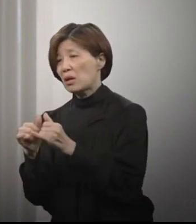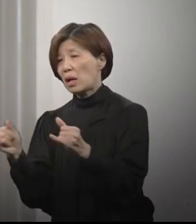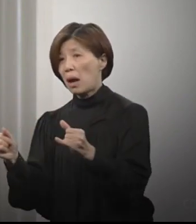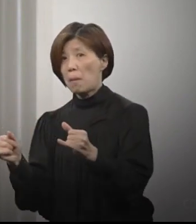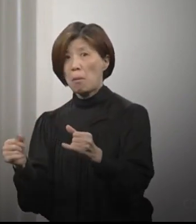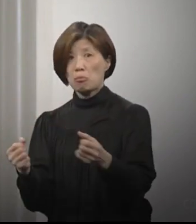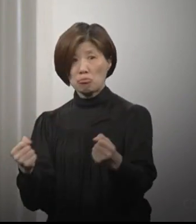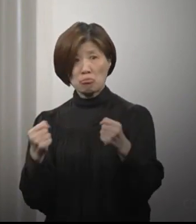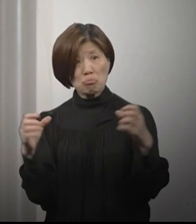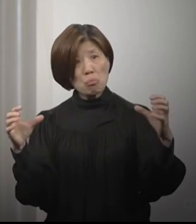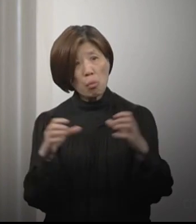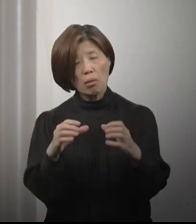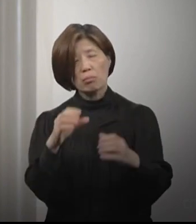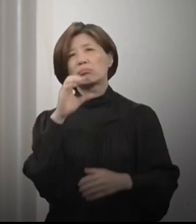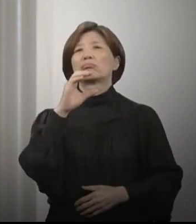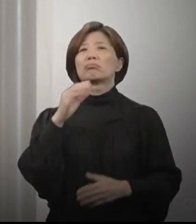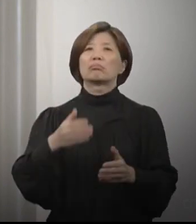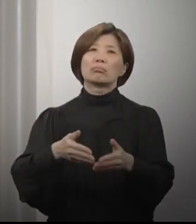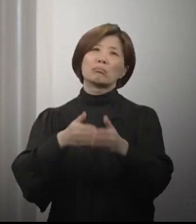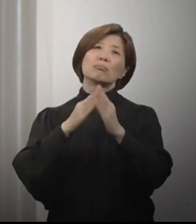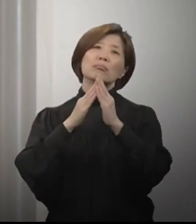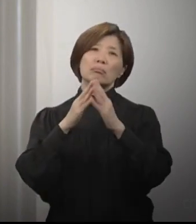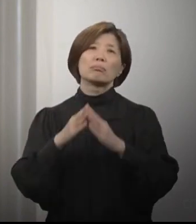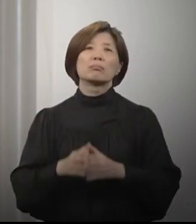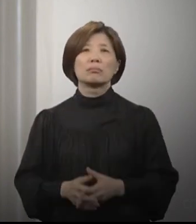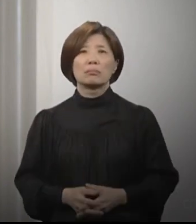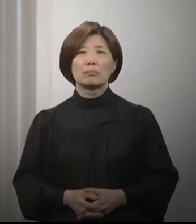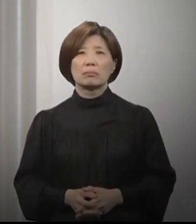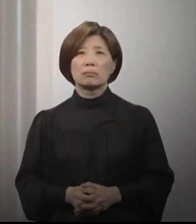주민들도 함께 힘을 모아 성당을 지었습니다.